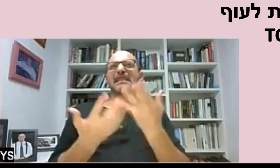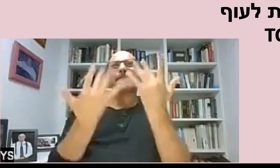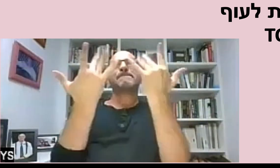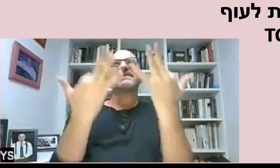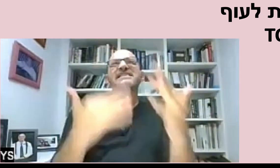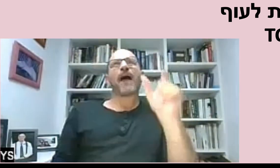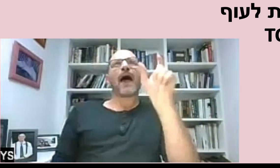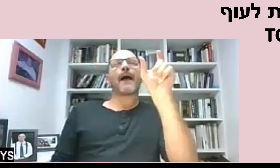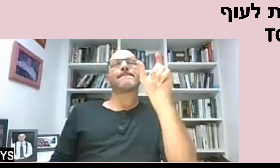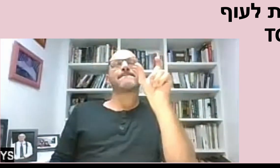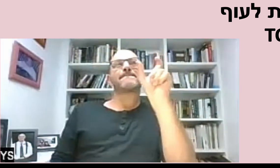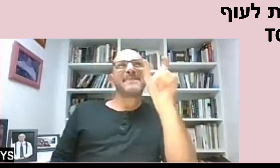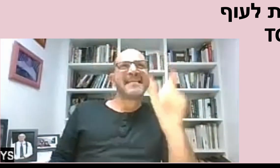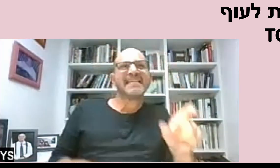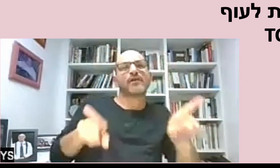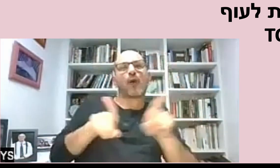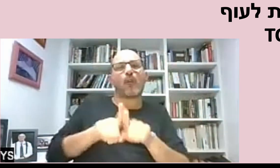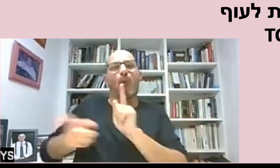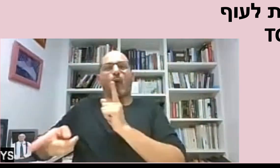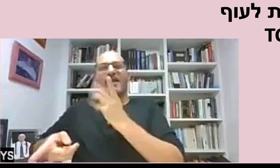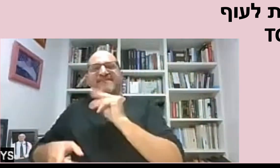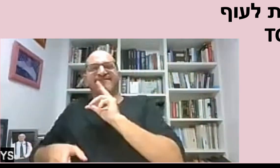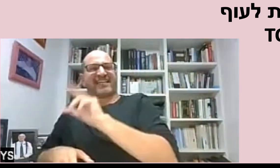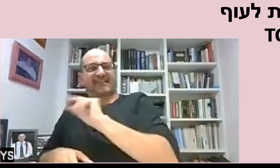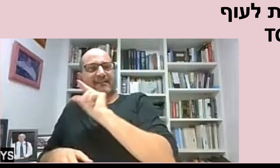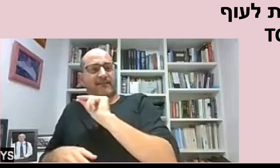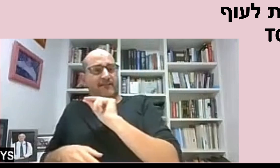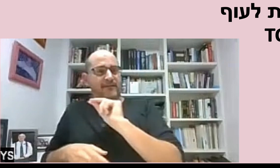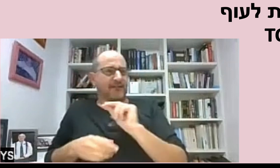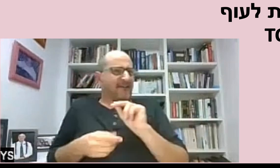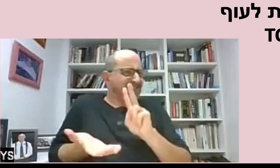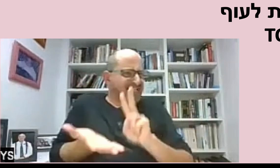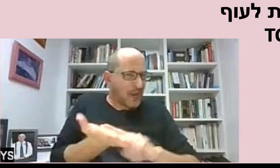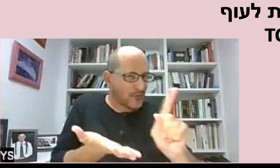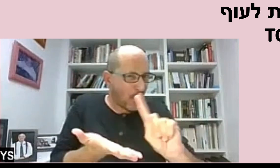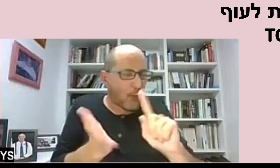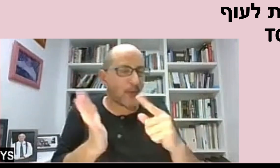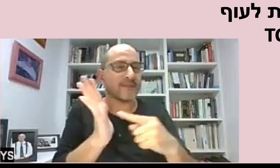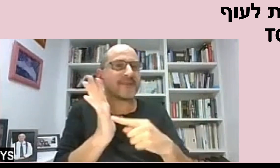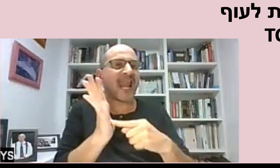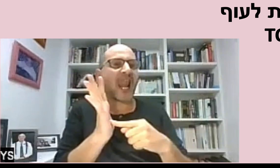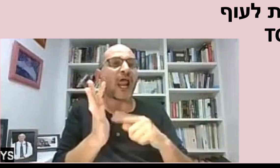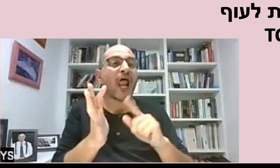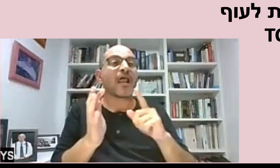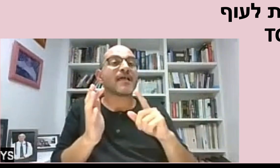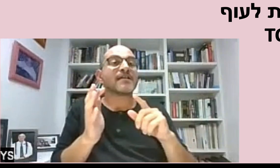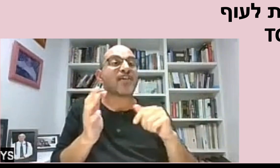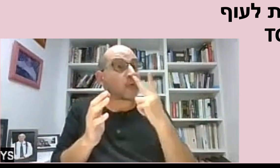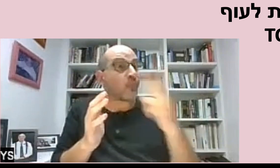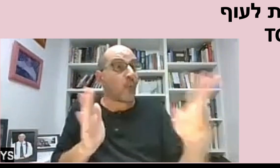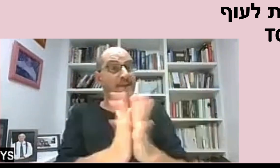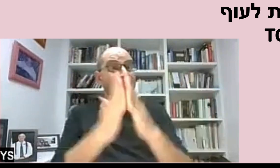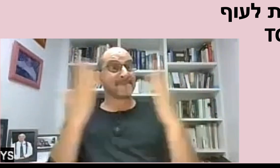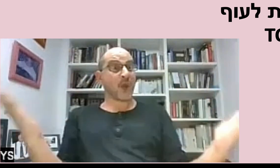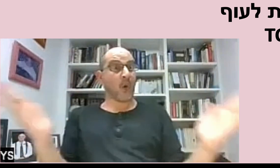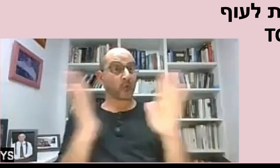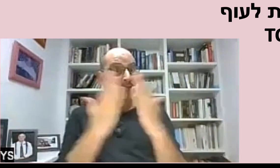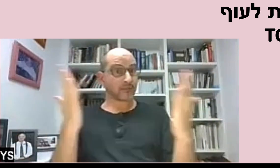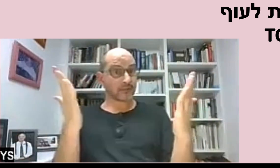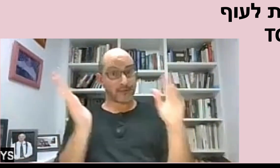שפת הסימנים אין אותו מספר מילים, אותם מספר מילים כמו בעברית. זה לא נכון. זה בגלל